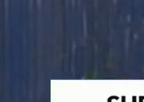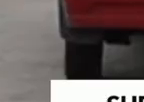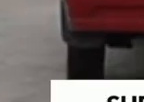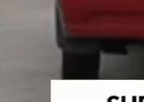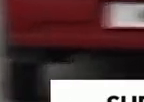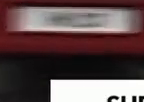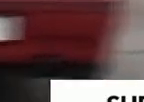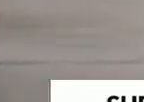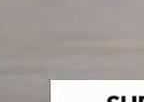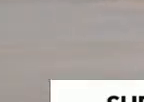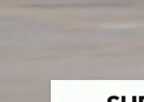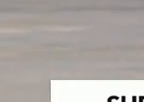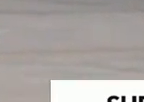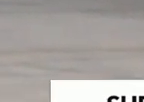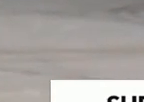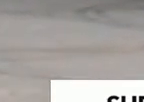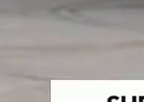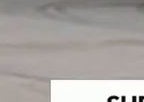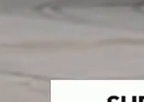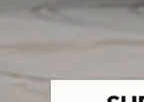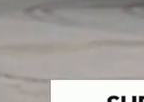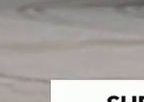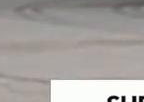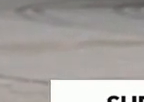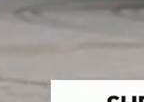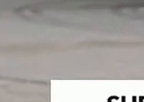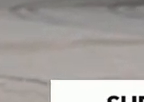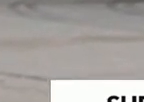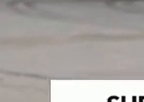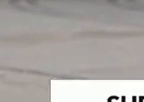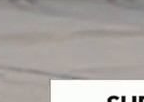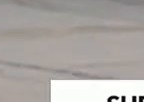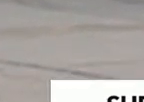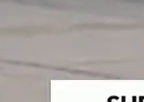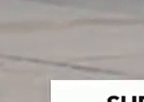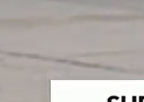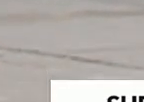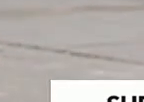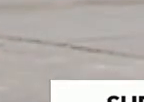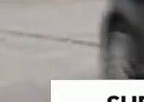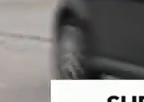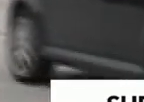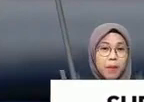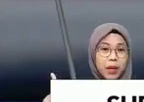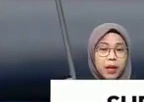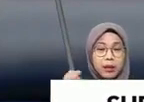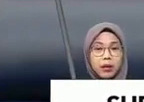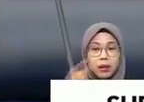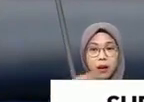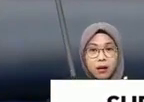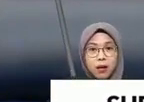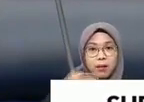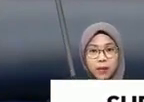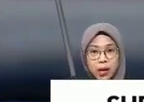sedikit Edition minyak sementara kau sebenarnya telah melebihi empat Ringgit seliter jurang Pesan Terakhir Uje di sesi